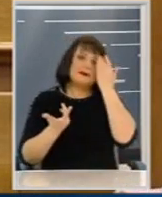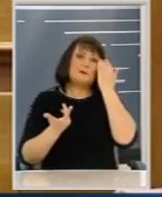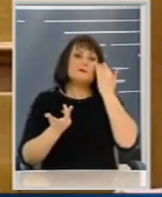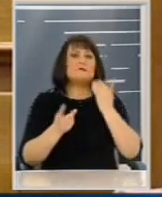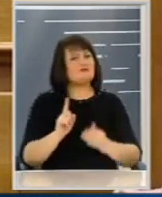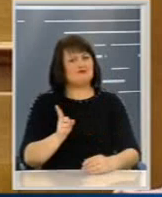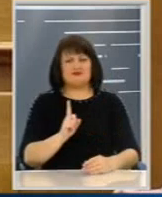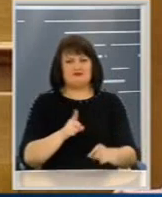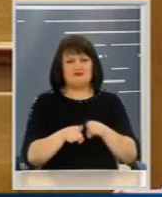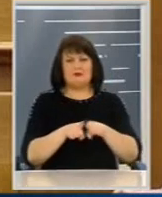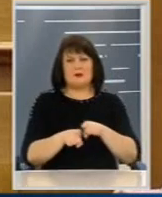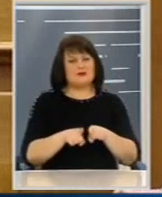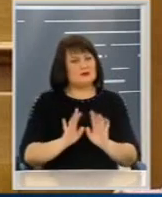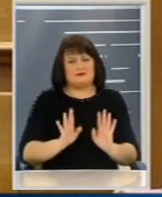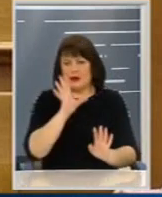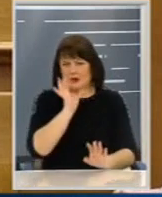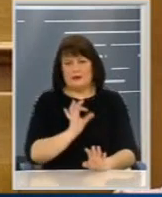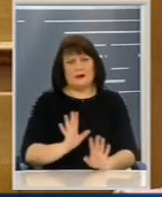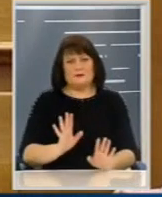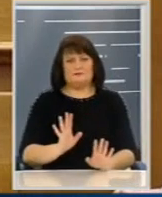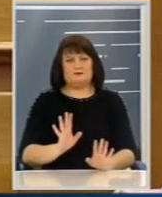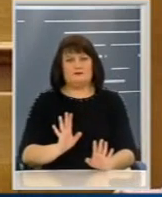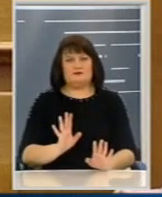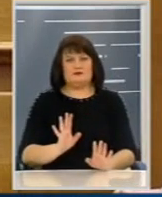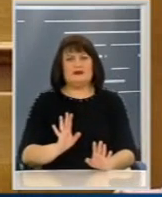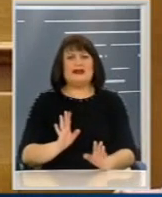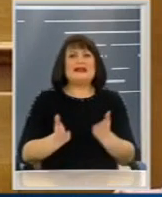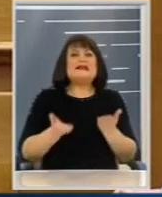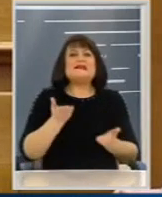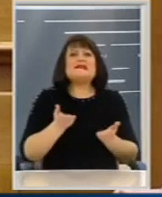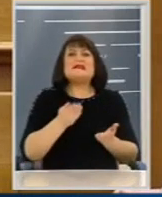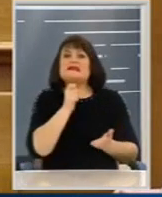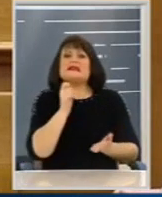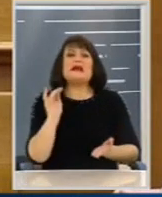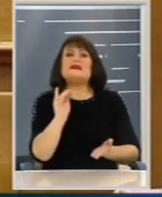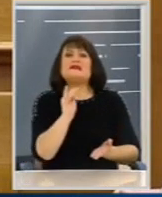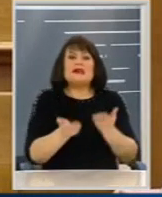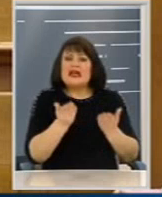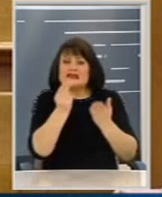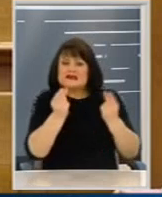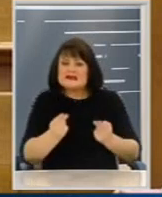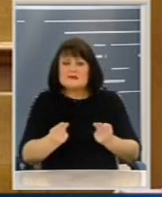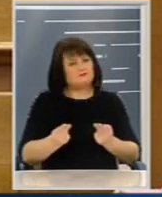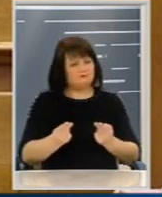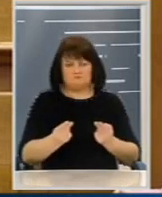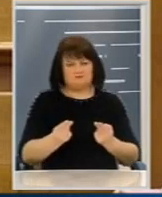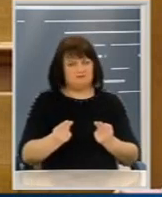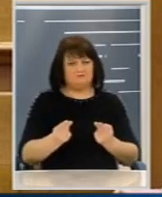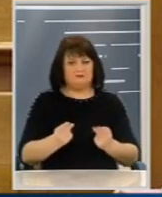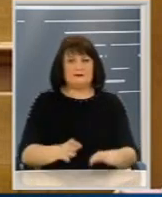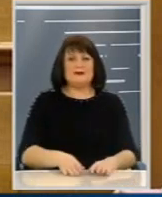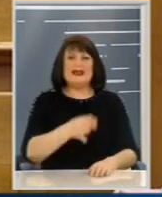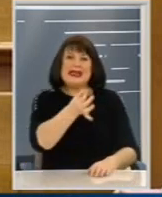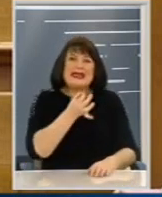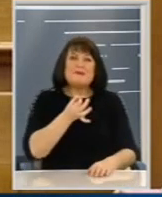δεν έχουν καμία βάση αληθείας, δεν επιβεβαιώνονται από τις στατιστικές. Κάτι προσπαθήσατε να πείτε σε σχέση με την αύξηση